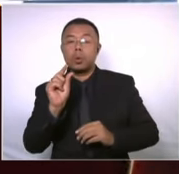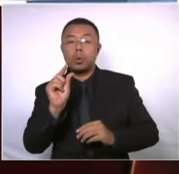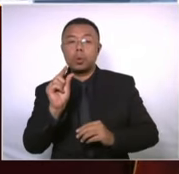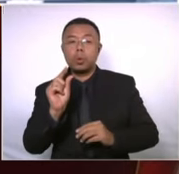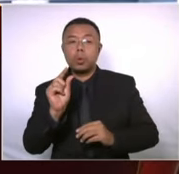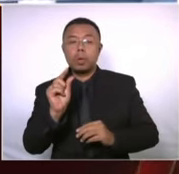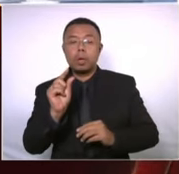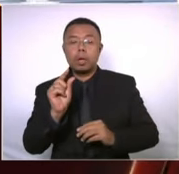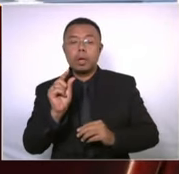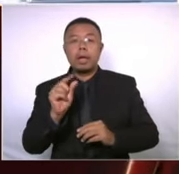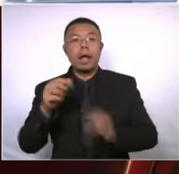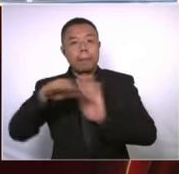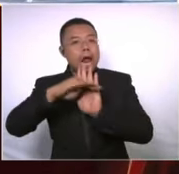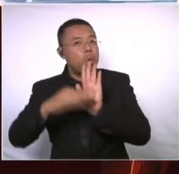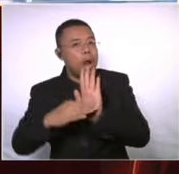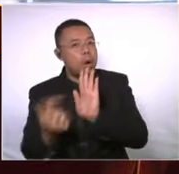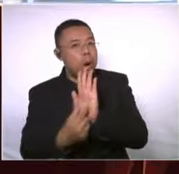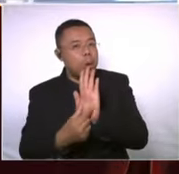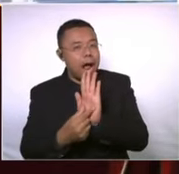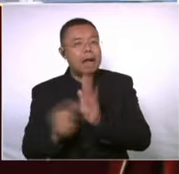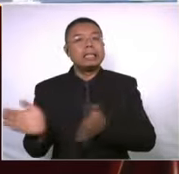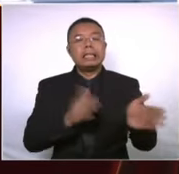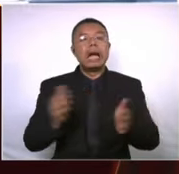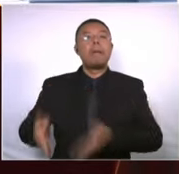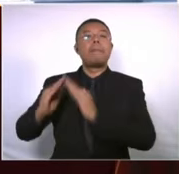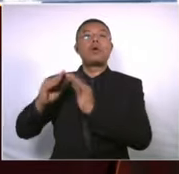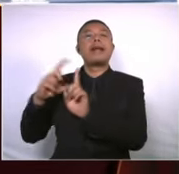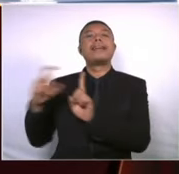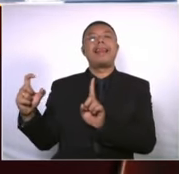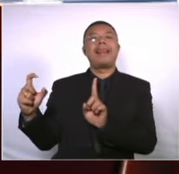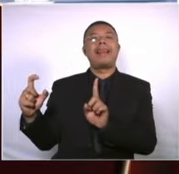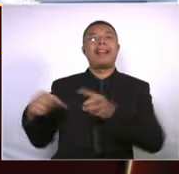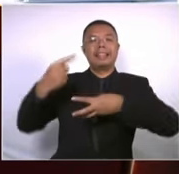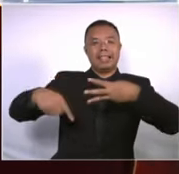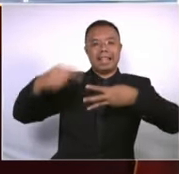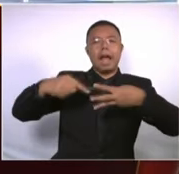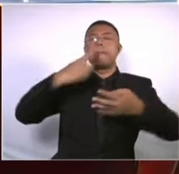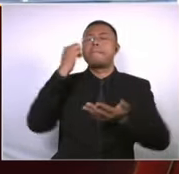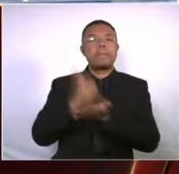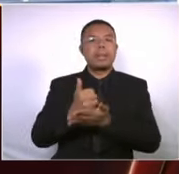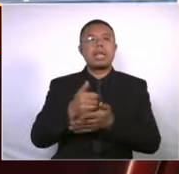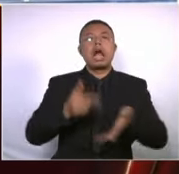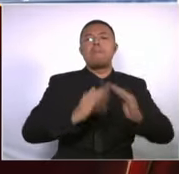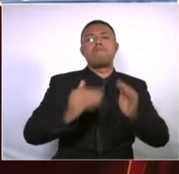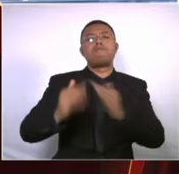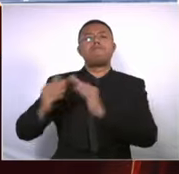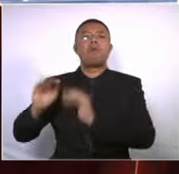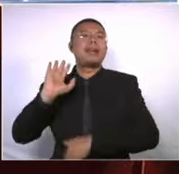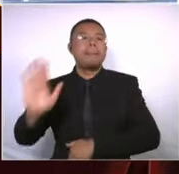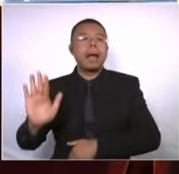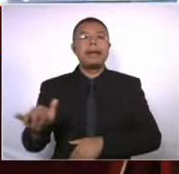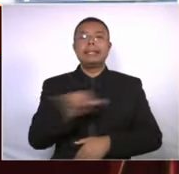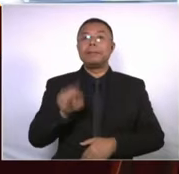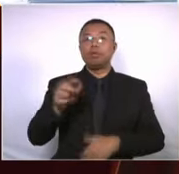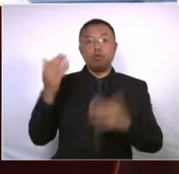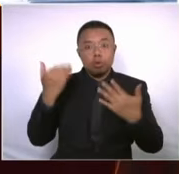infraastuktur regulasi kemudian infrastruktur digitalisasi itu penting dibangun ke depan sama terkait dengan itu